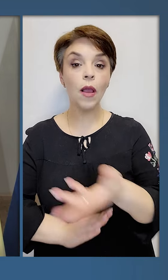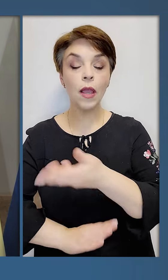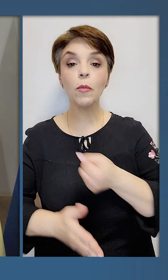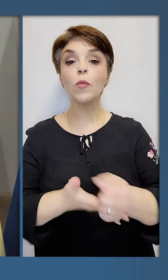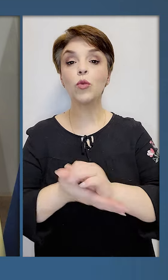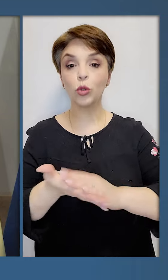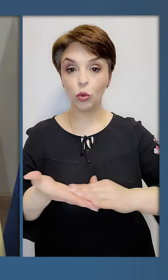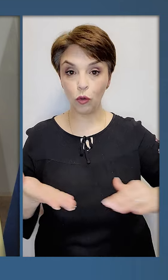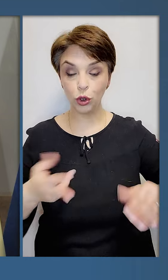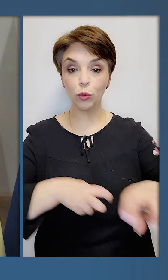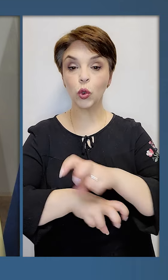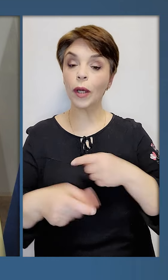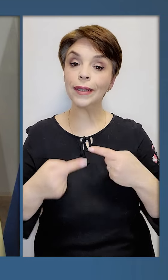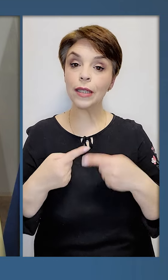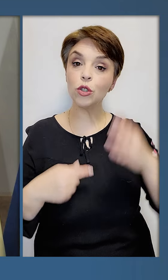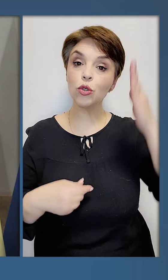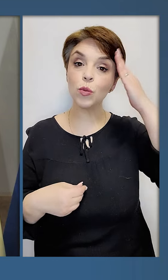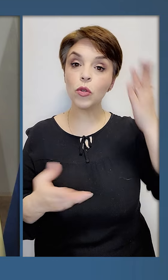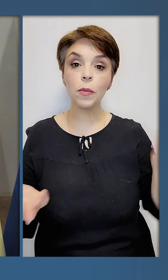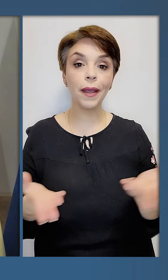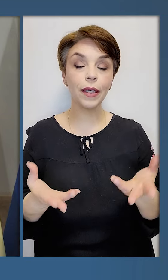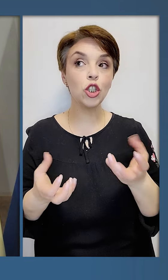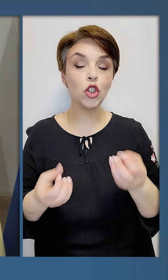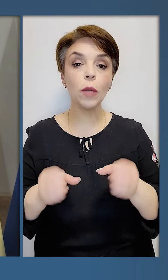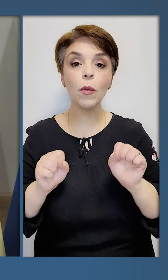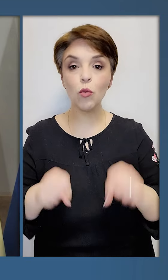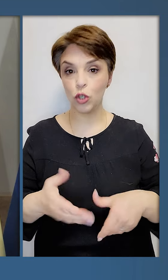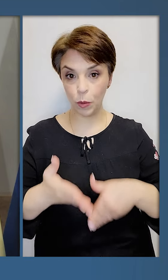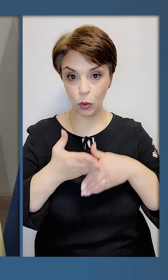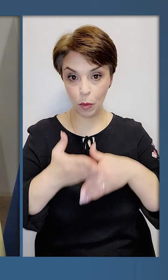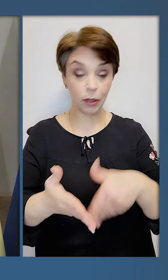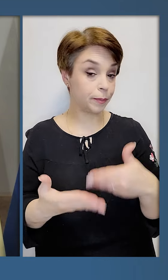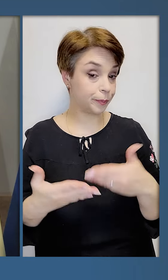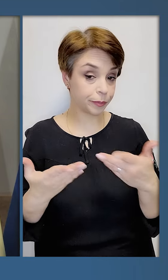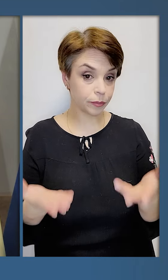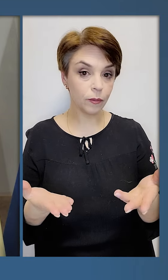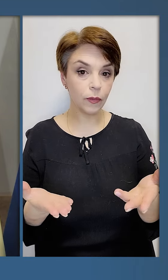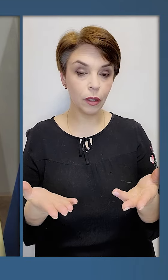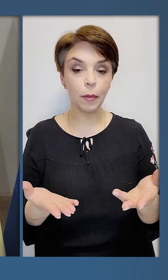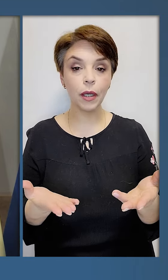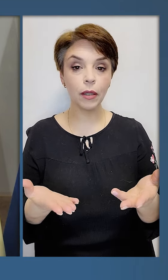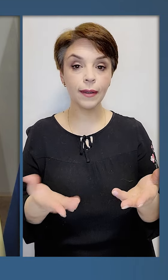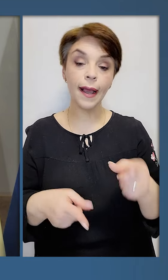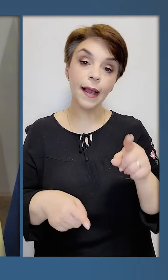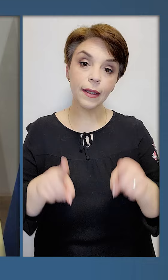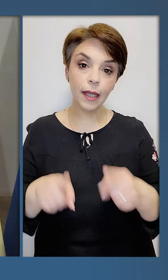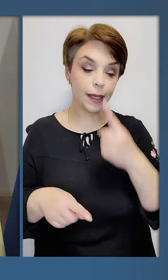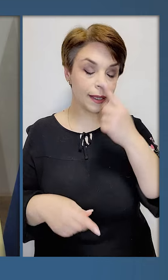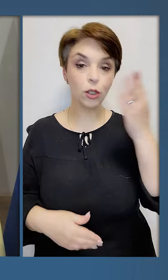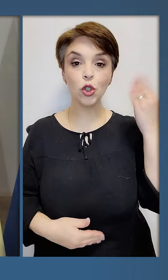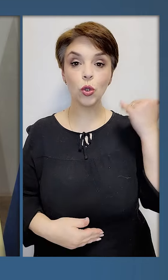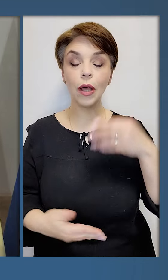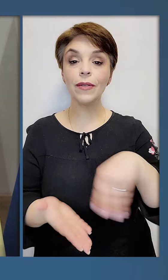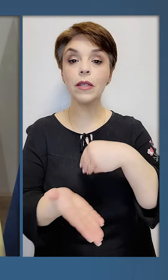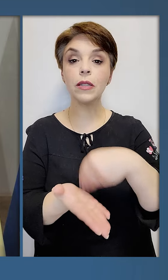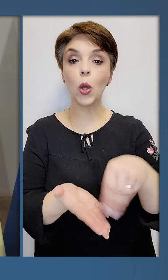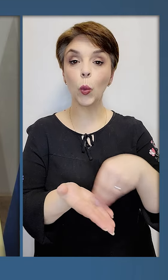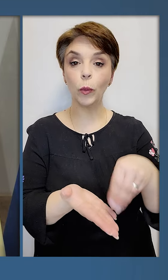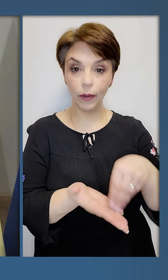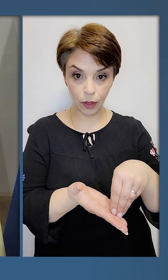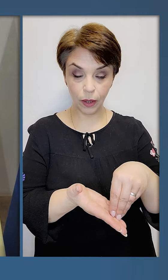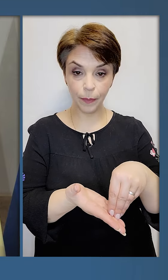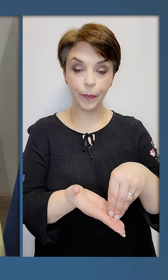ми продовжимо шукати інші способи, яким чином ми можемо допомогти. Наприклад, деякі нещодавні